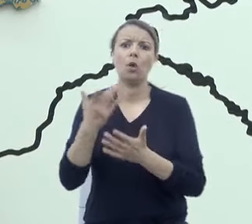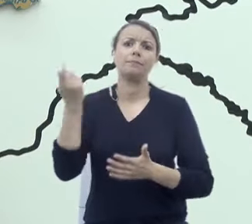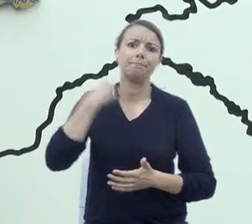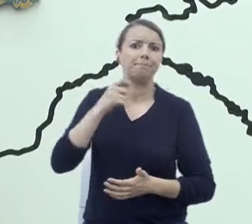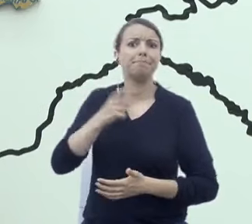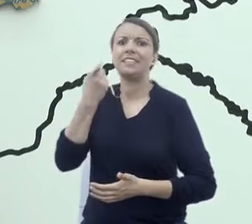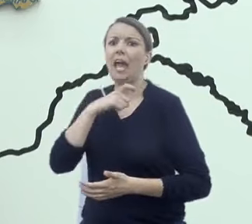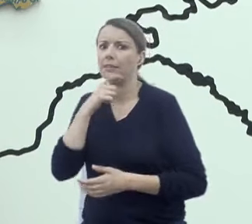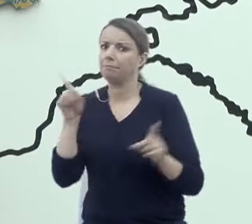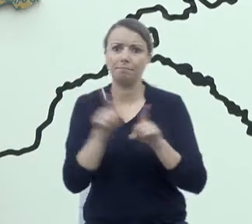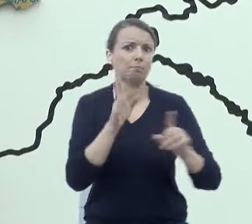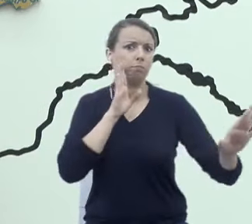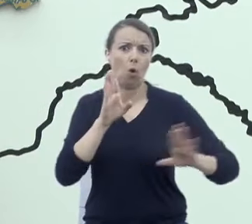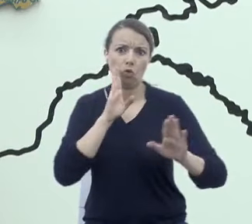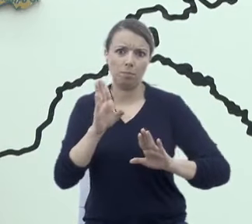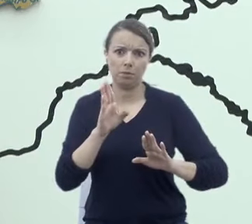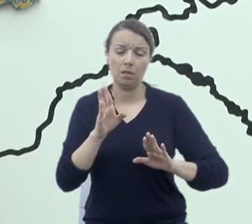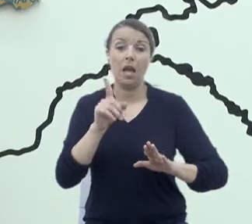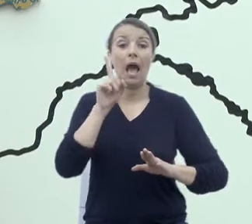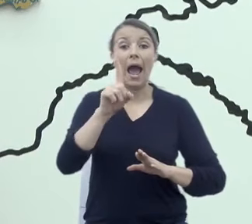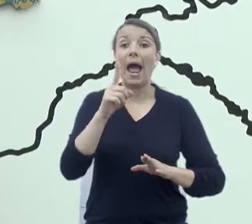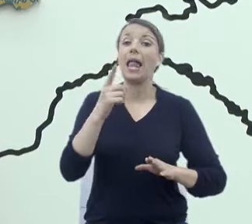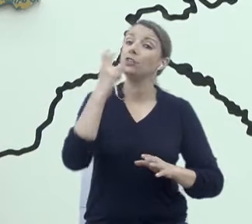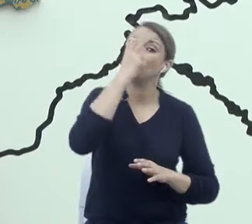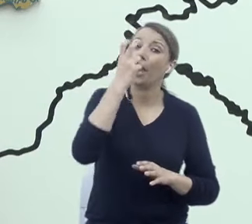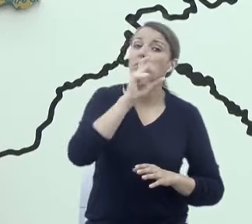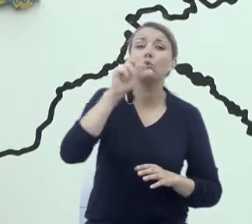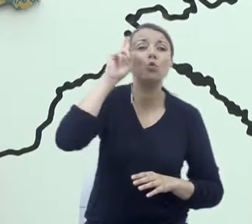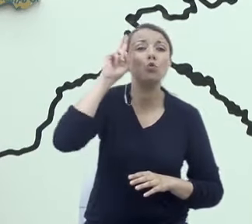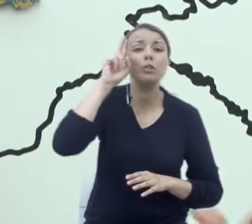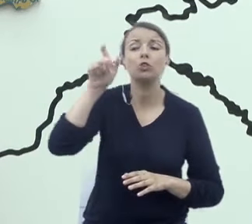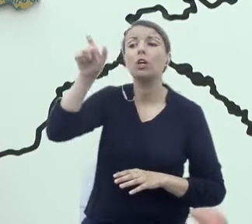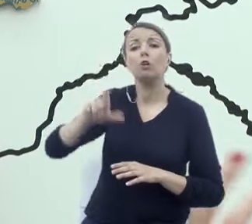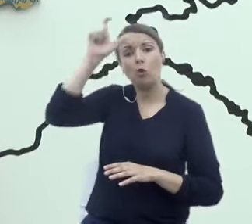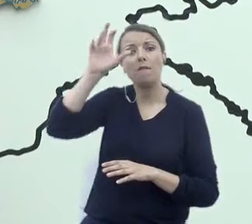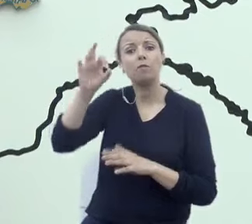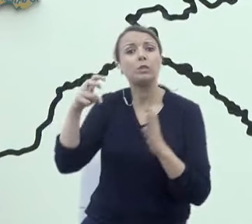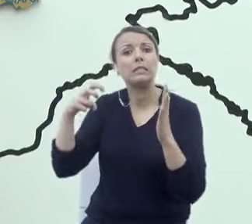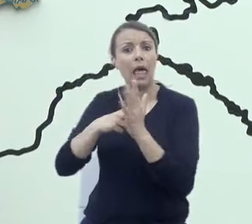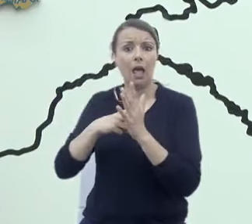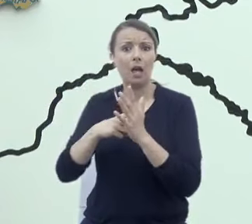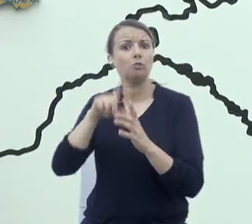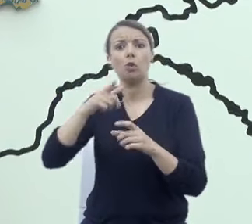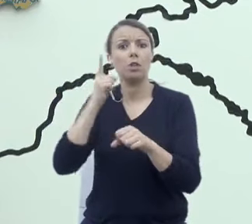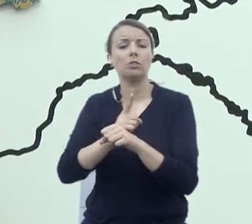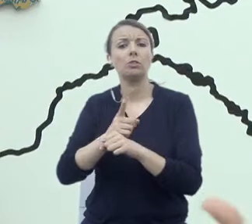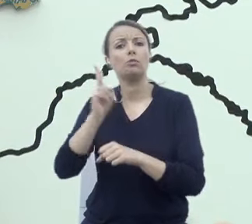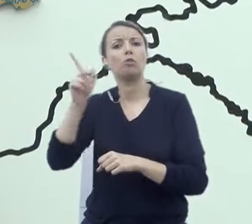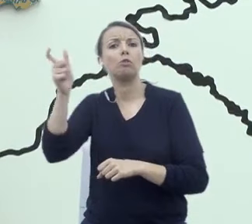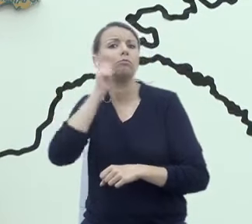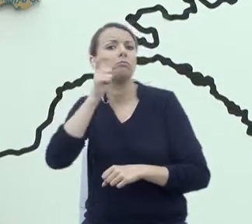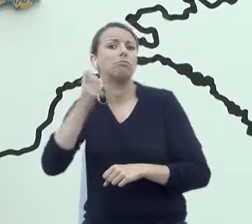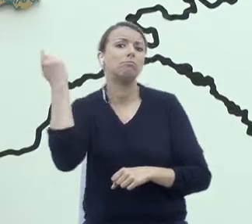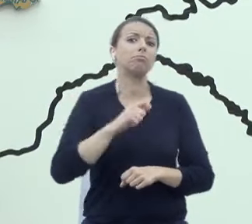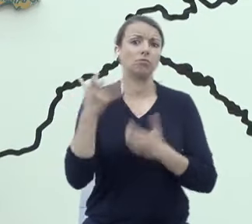próbuje zrozumieć jak gdyby jakie cechy człowiek musiał posiadać. Tak, co sprawiało, że ktoś postanawiał być sprawcą, a co sprawiało, że ktoś